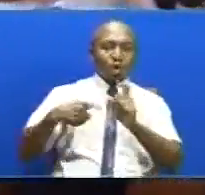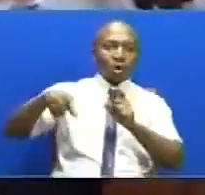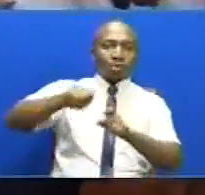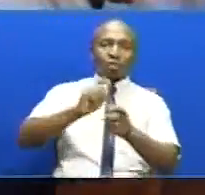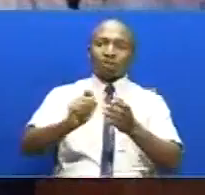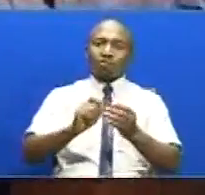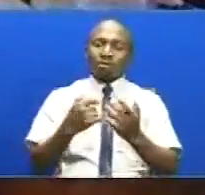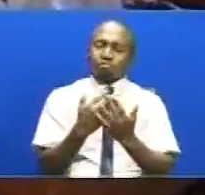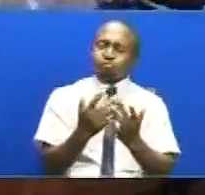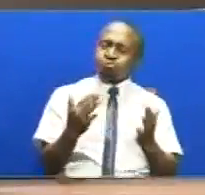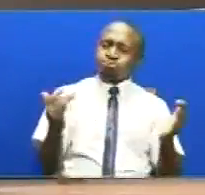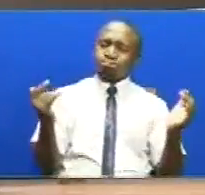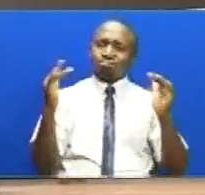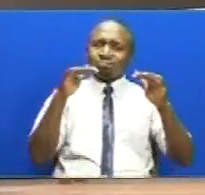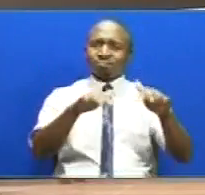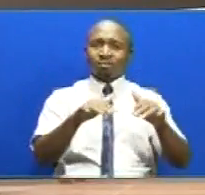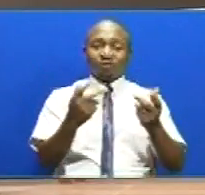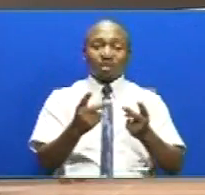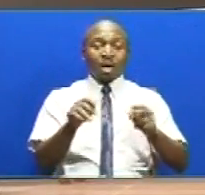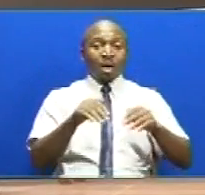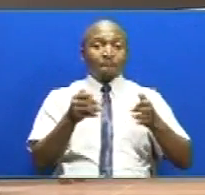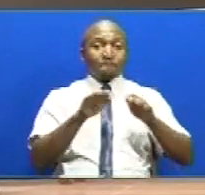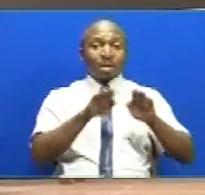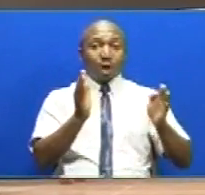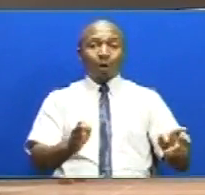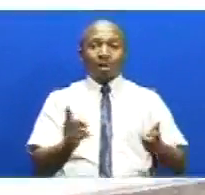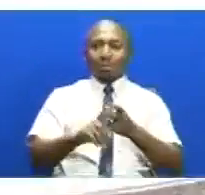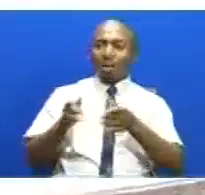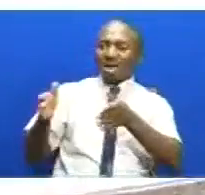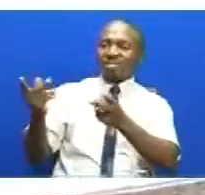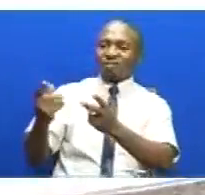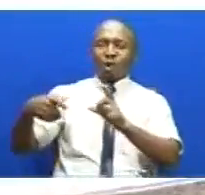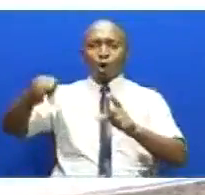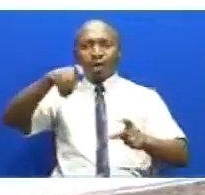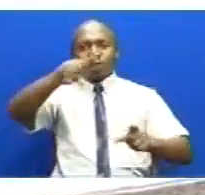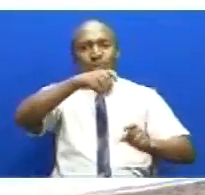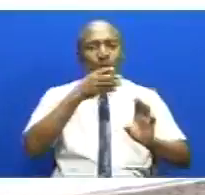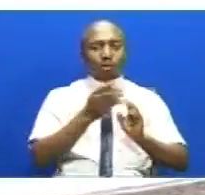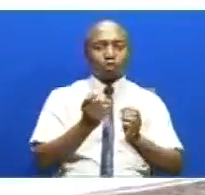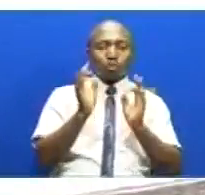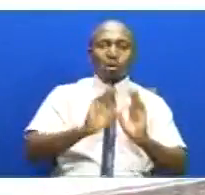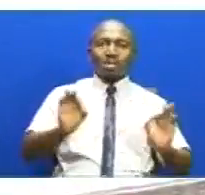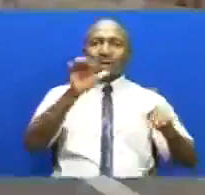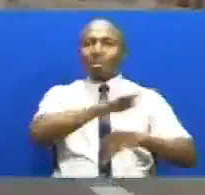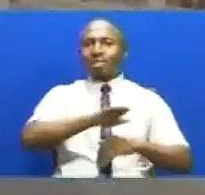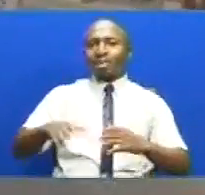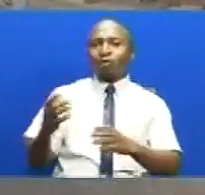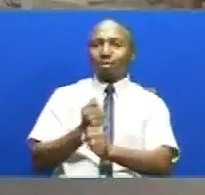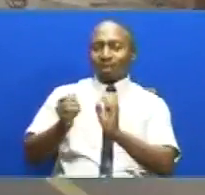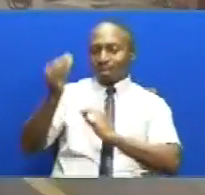wanafunzi, huku madawati na madarasa navyo vikiongezeka ili kuboresha mazingira ya upatikanaji wa